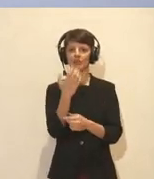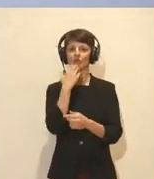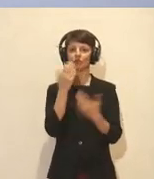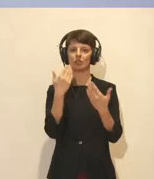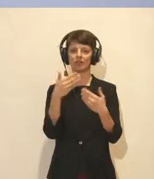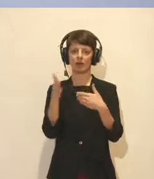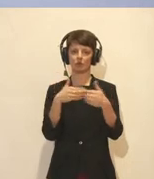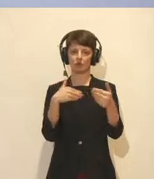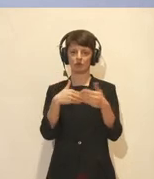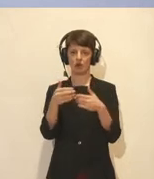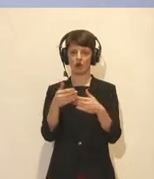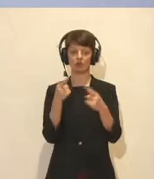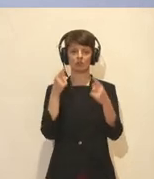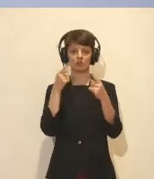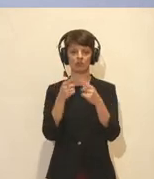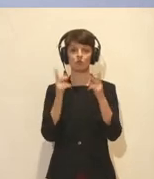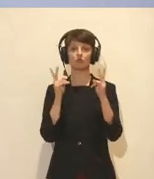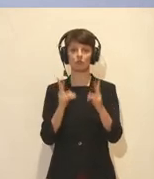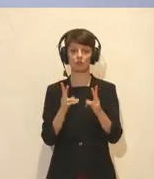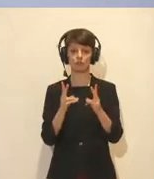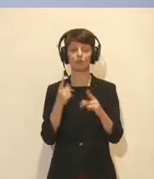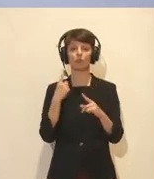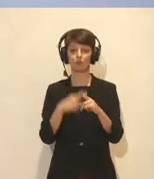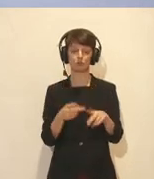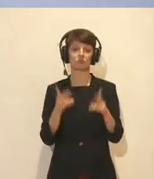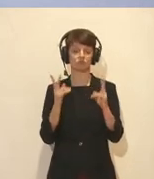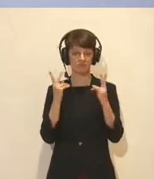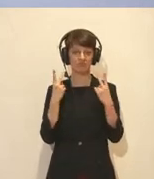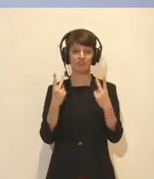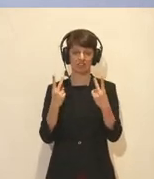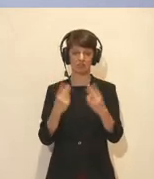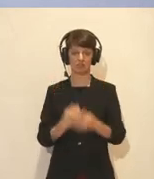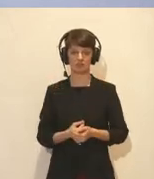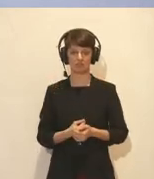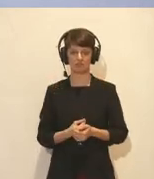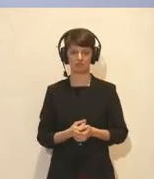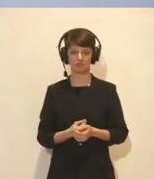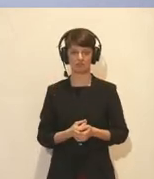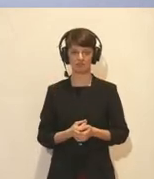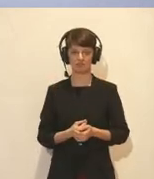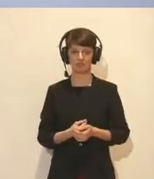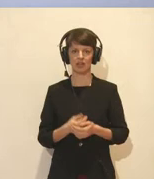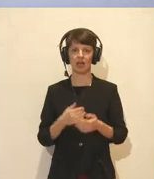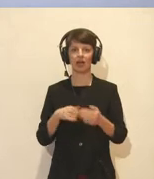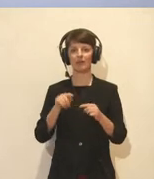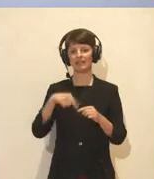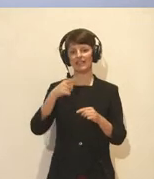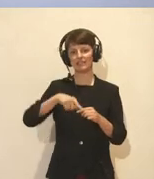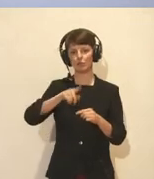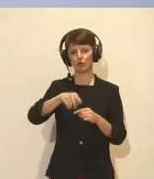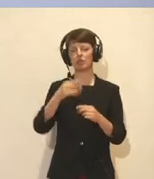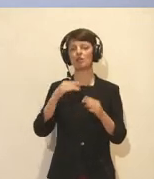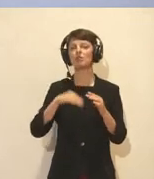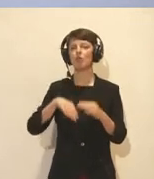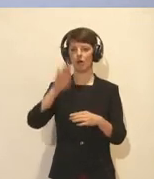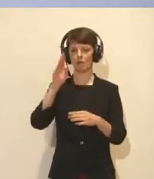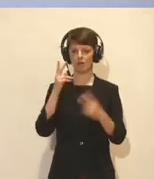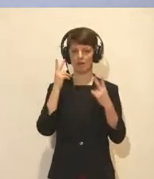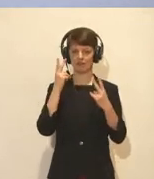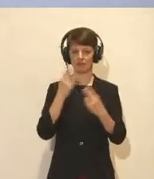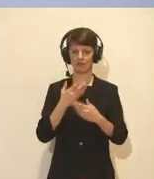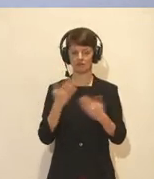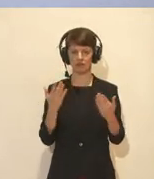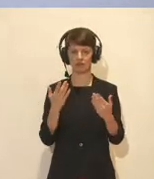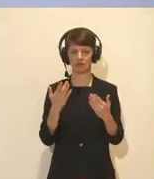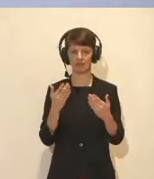richtig ja sie ist auch wichtig noch wichtiger wird es allerdings in den nächsten monaten sein dass wir die